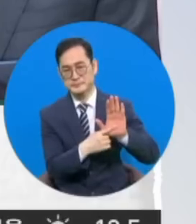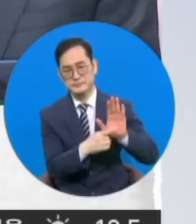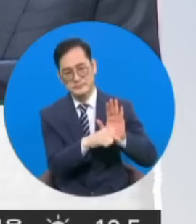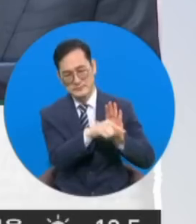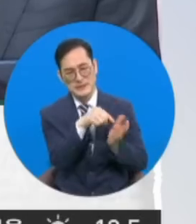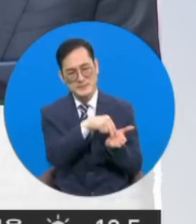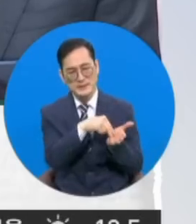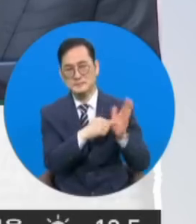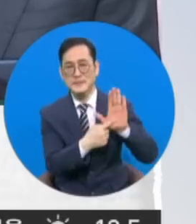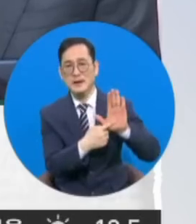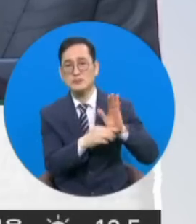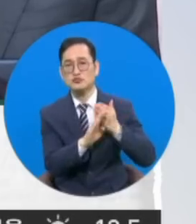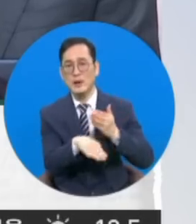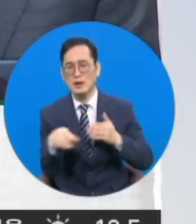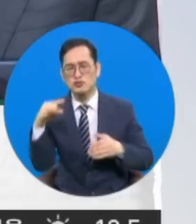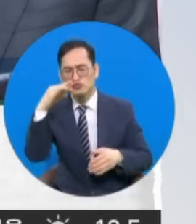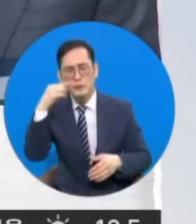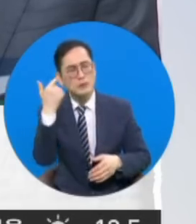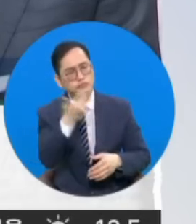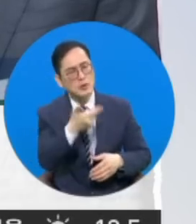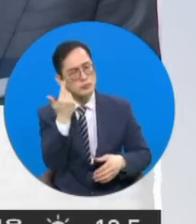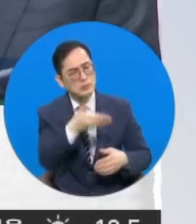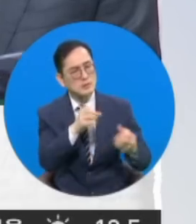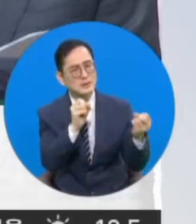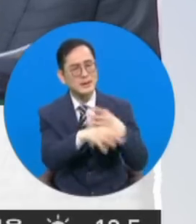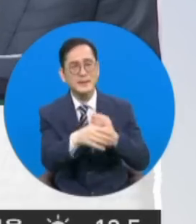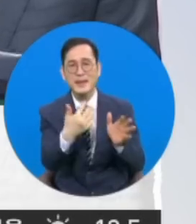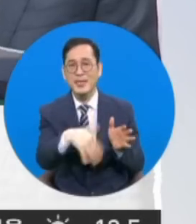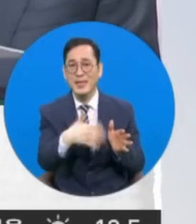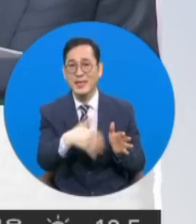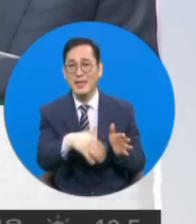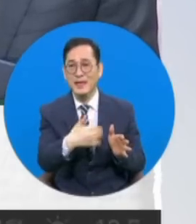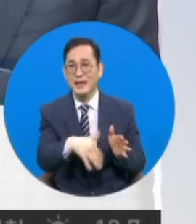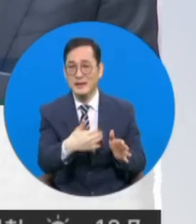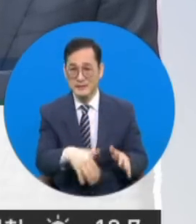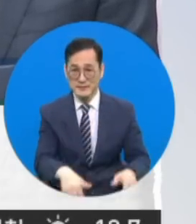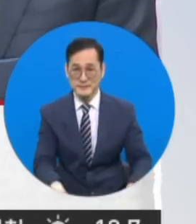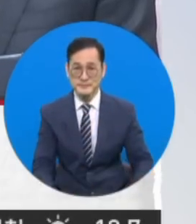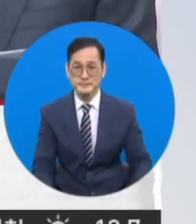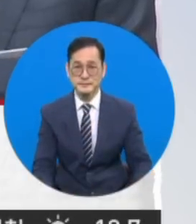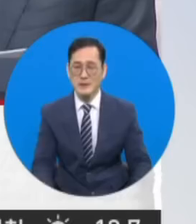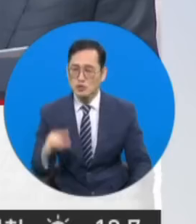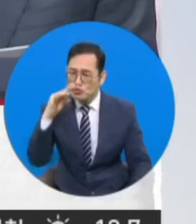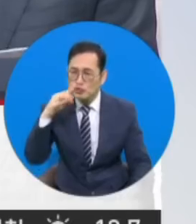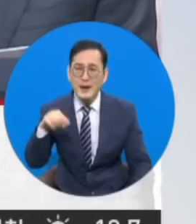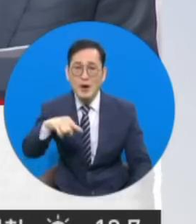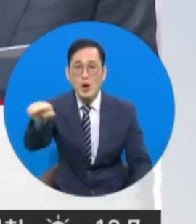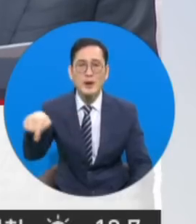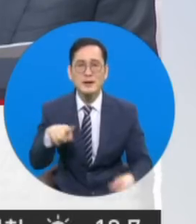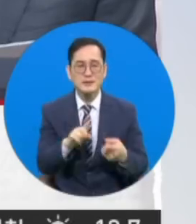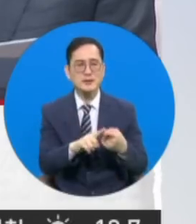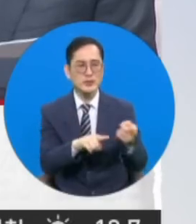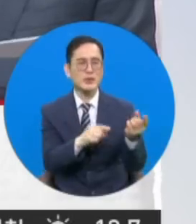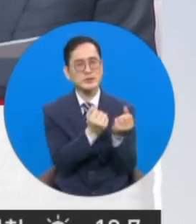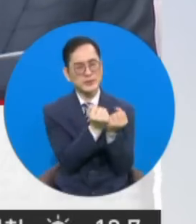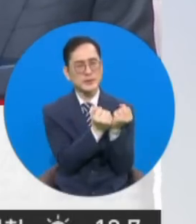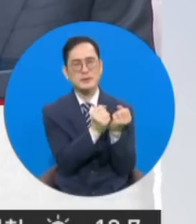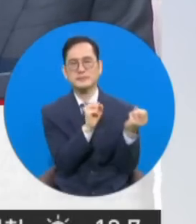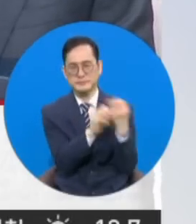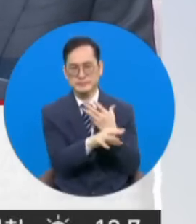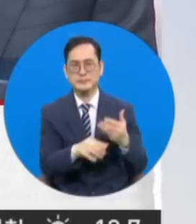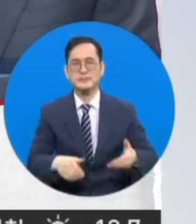언론에서 제기되고 있는 몇 가지 문제에 대해서는 아마 본인이인지를 있을 것이고 그렇다면 그 부분에 대해서도